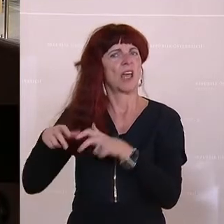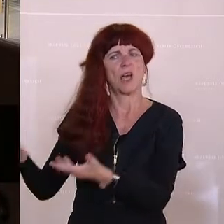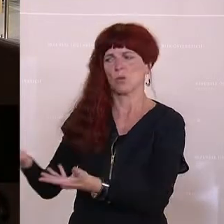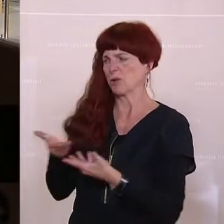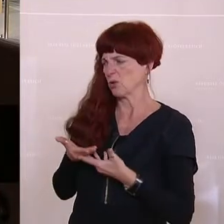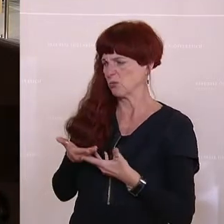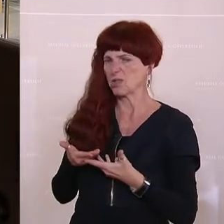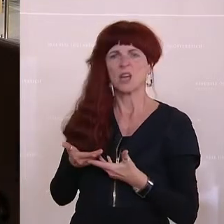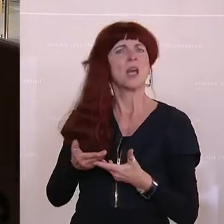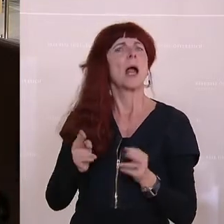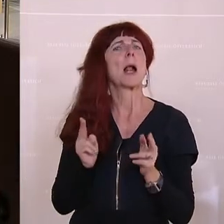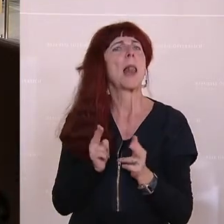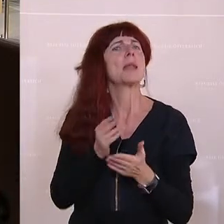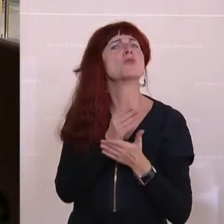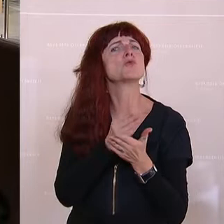so häppchenweise